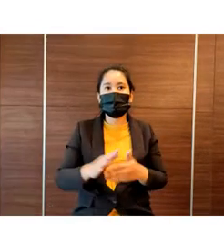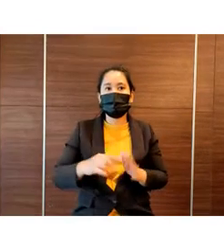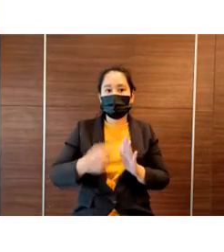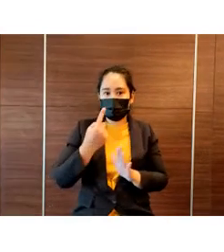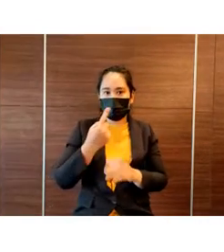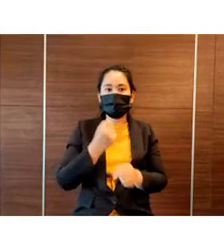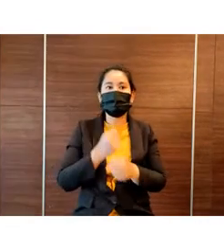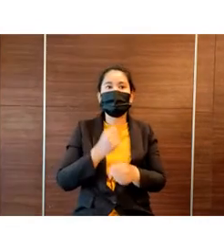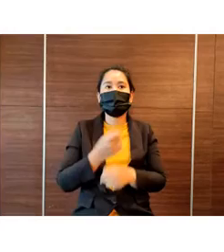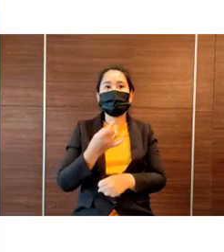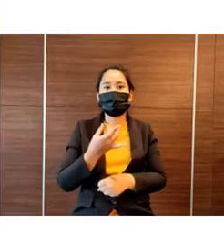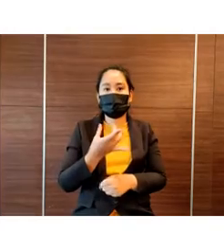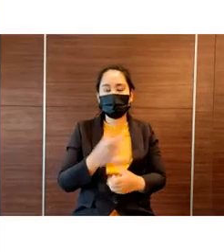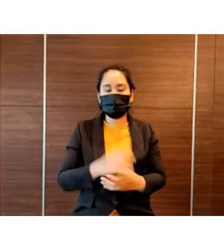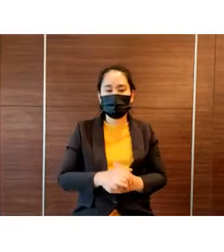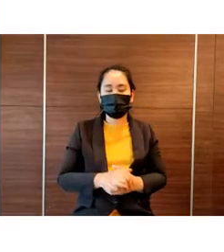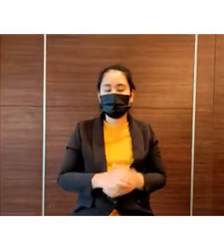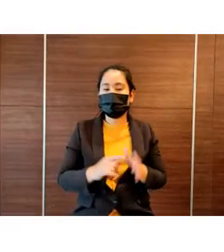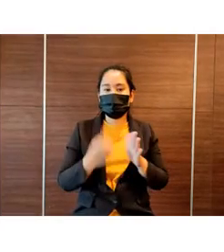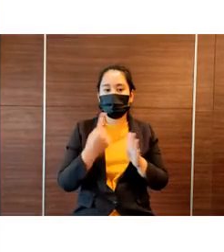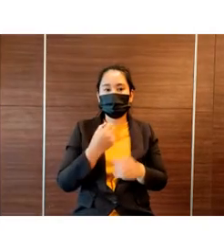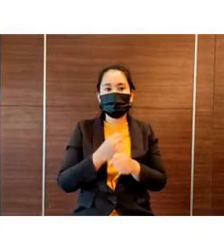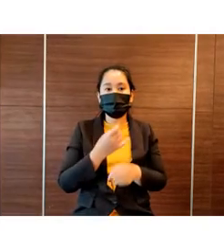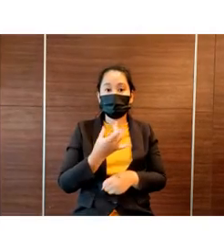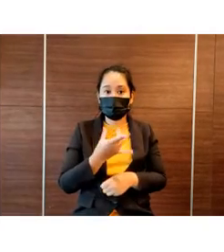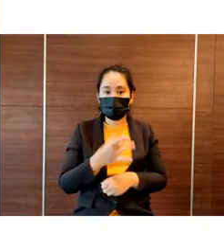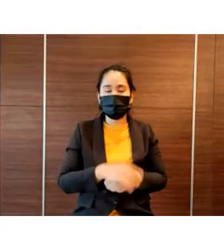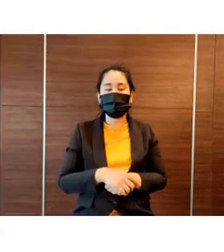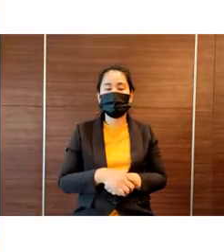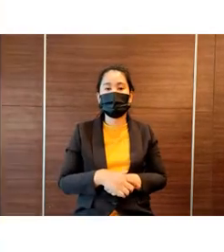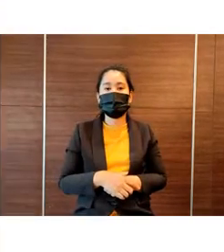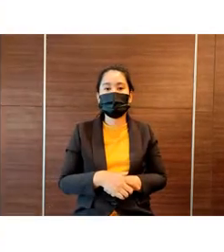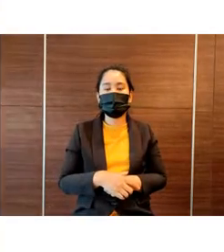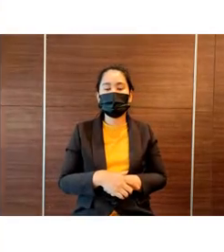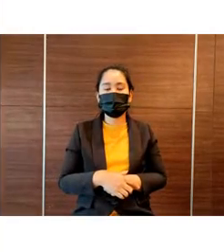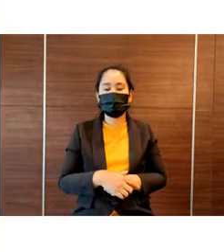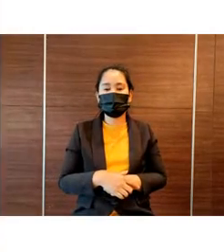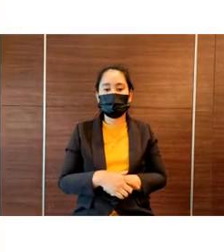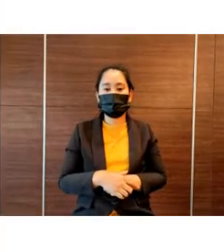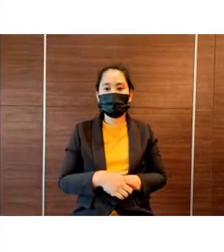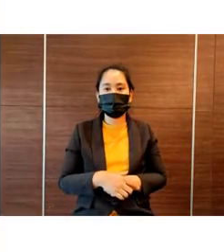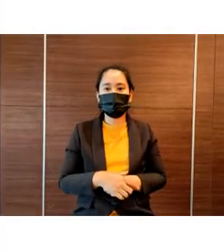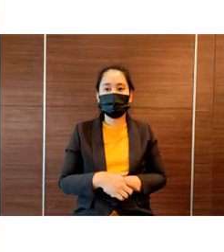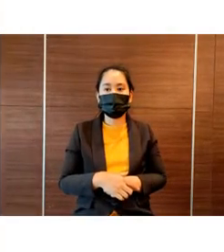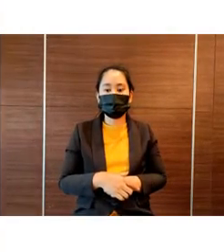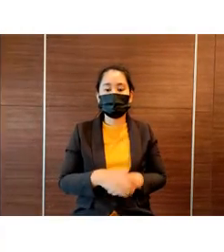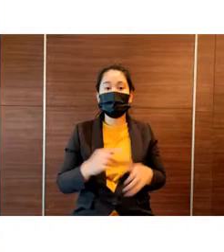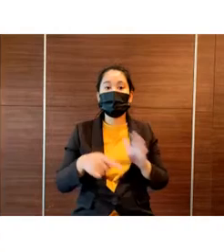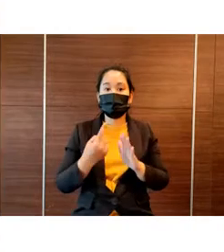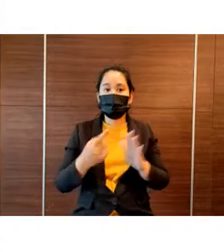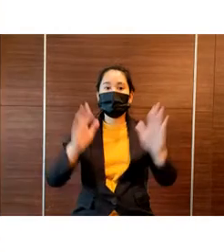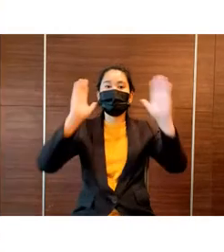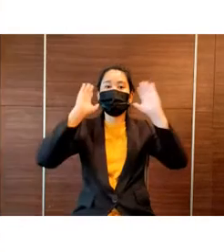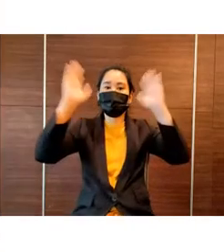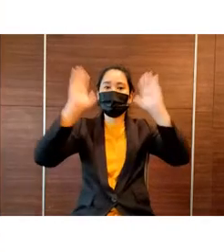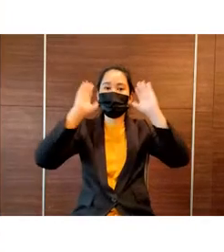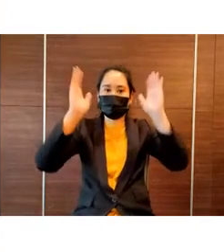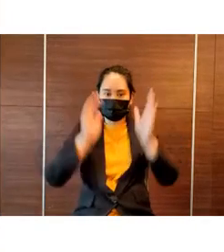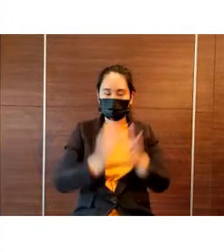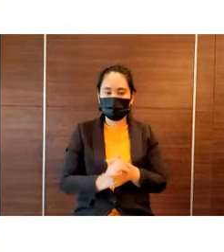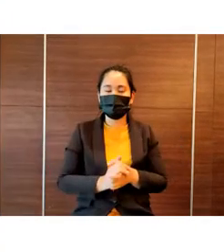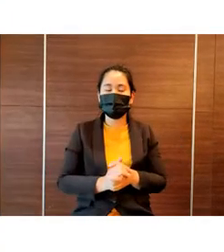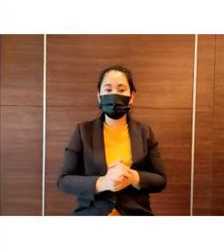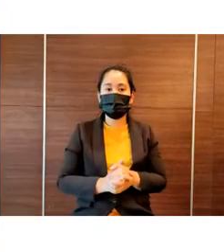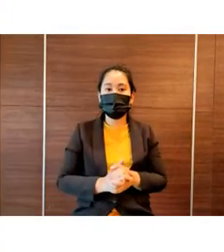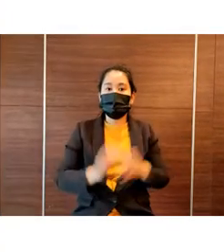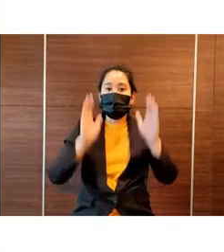ทำอะไรก่อนอย่างไรคะ เราเริ่มต้นทำอะไรก่อนเราเริ่มต้นโปรโมทร้านก่อนครับบอกเลยเพราะว่